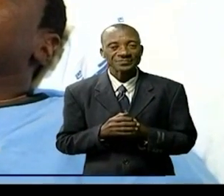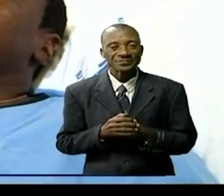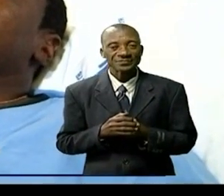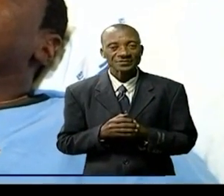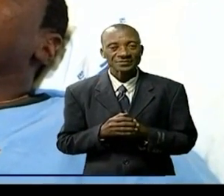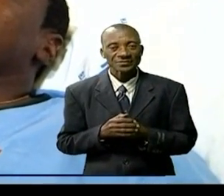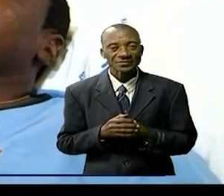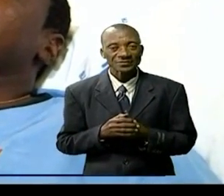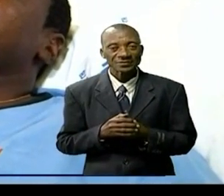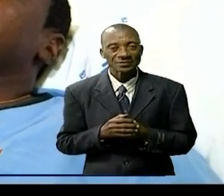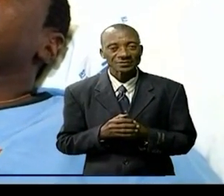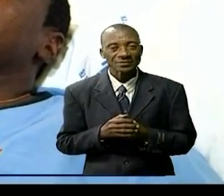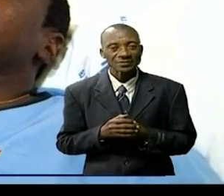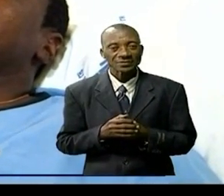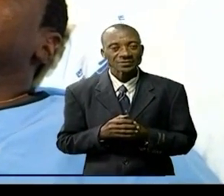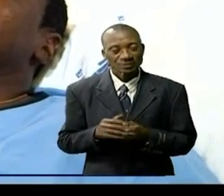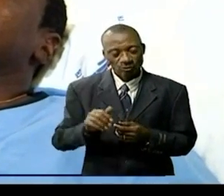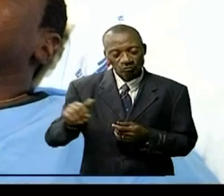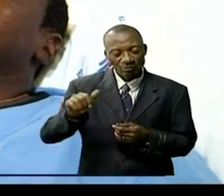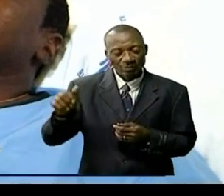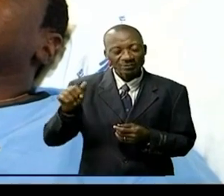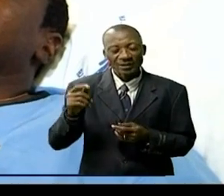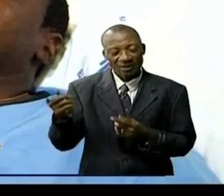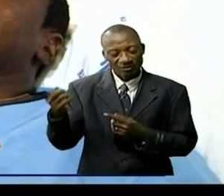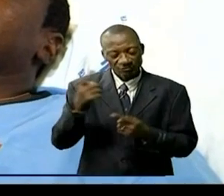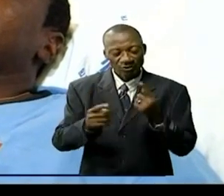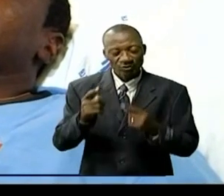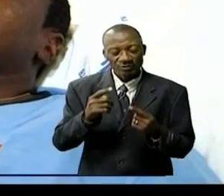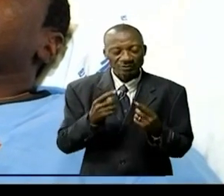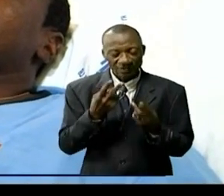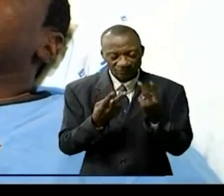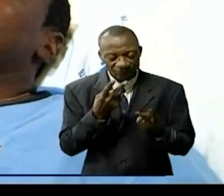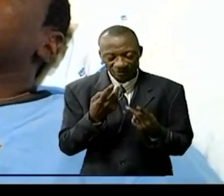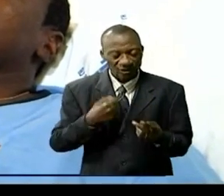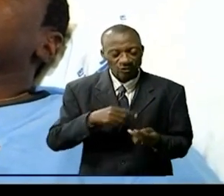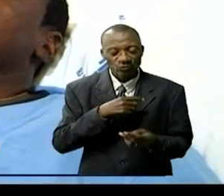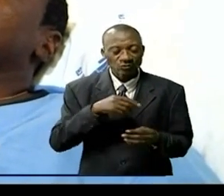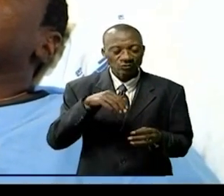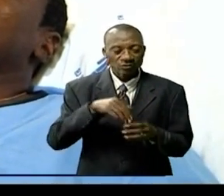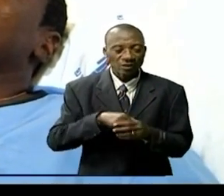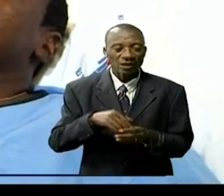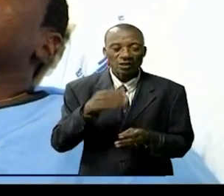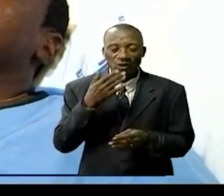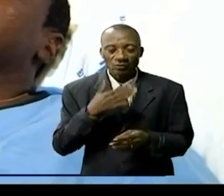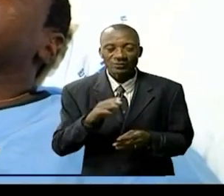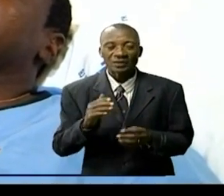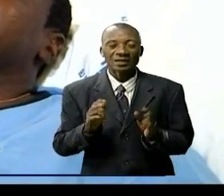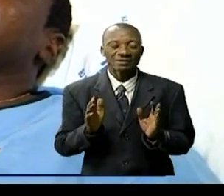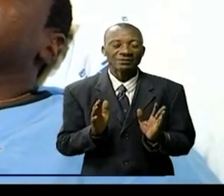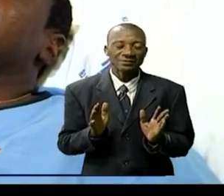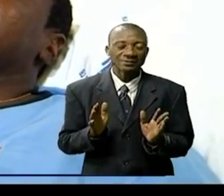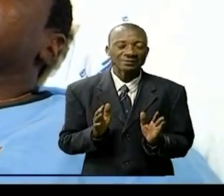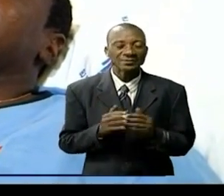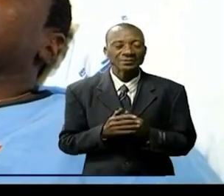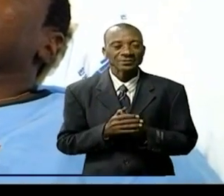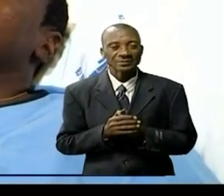ce n'est pas pas de plainte et la famille qu'elle est bonne j'ai dit a encore invité